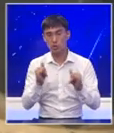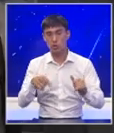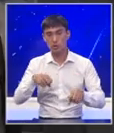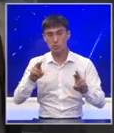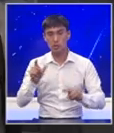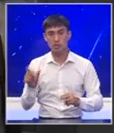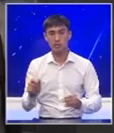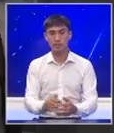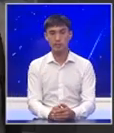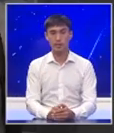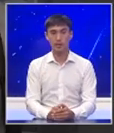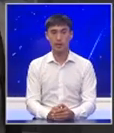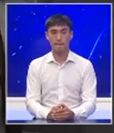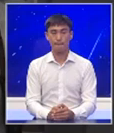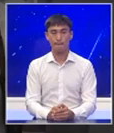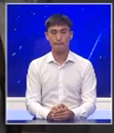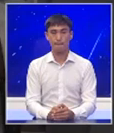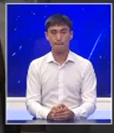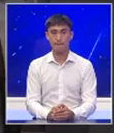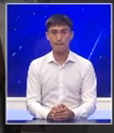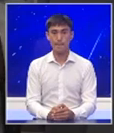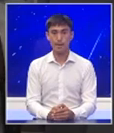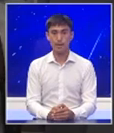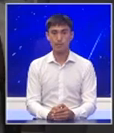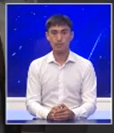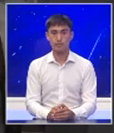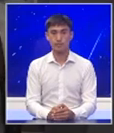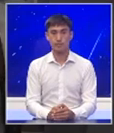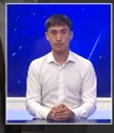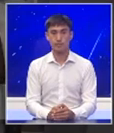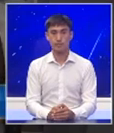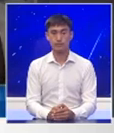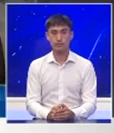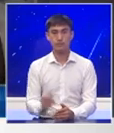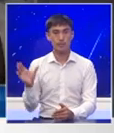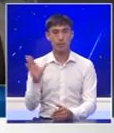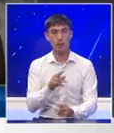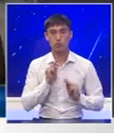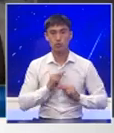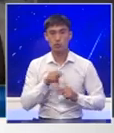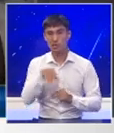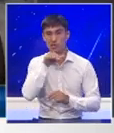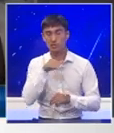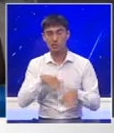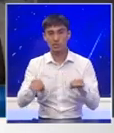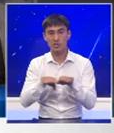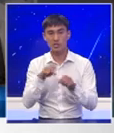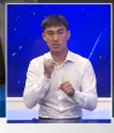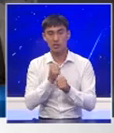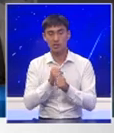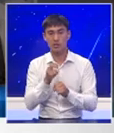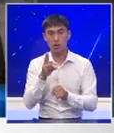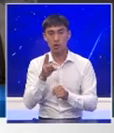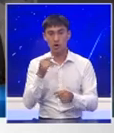мамандар. Ну, надо отметить, что работа, конечно, сделана очень профессионально. Барлық жұмыс өте кәсіби деңгейде жасалған.